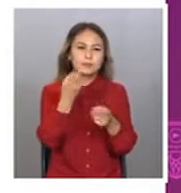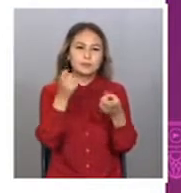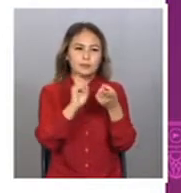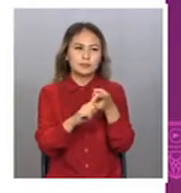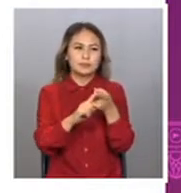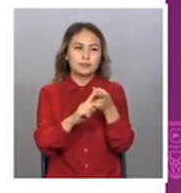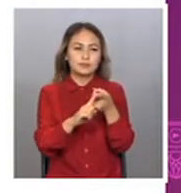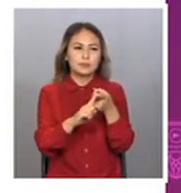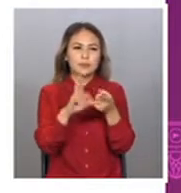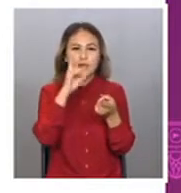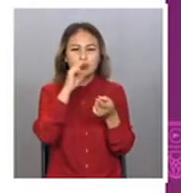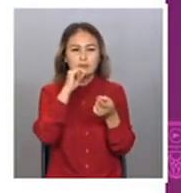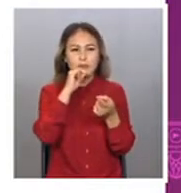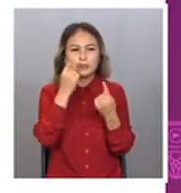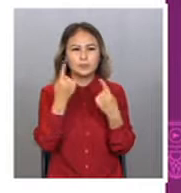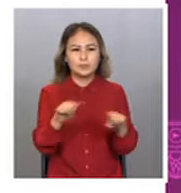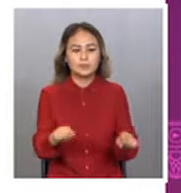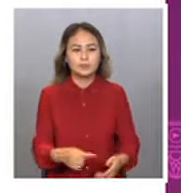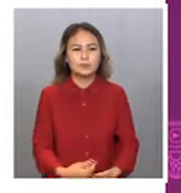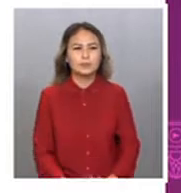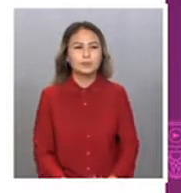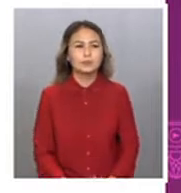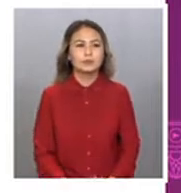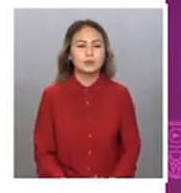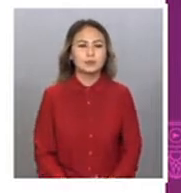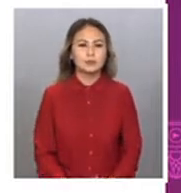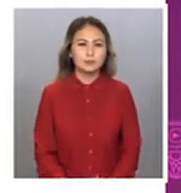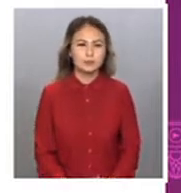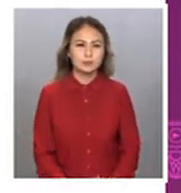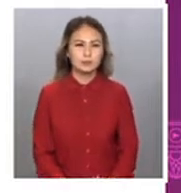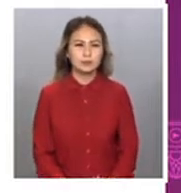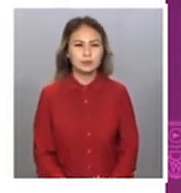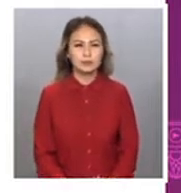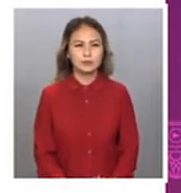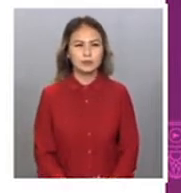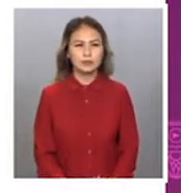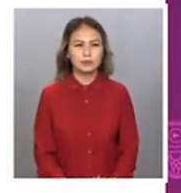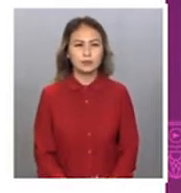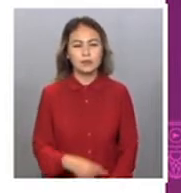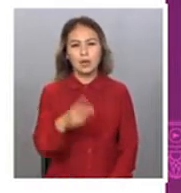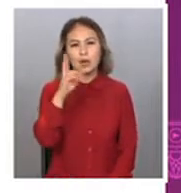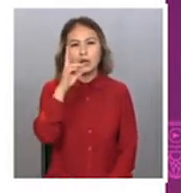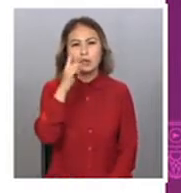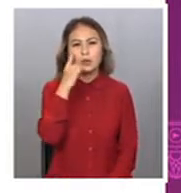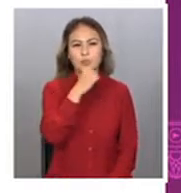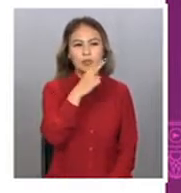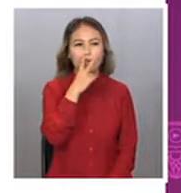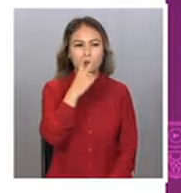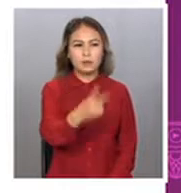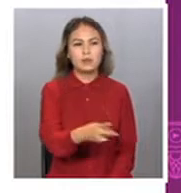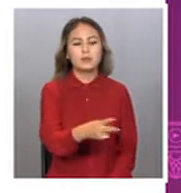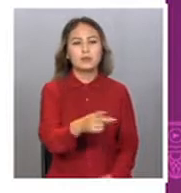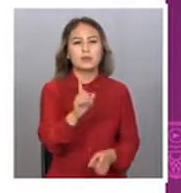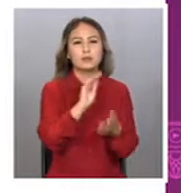арқылы айтылғанда көп білген болып өзгеріске ұшырап тұр. Көз қарасы,